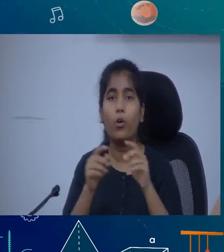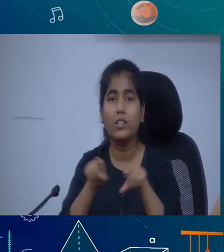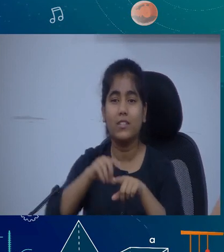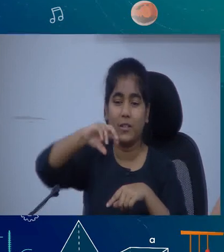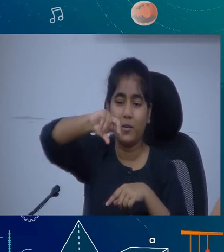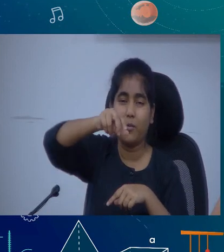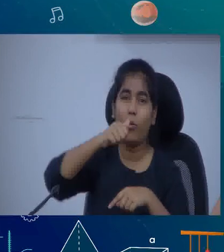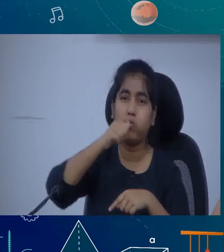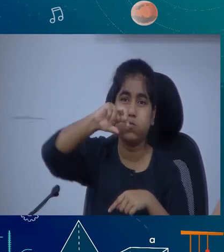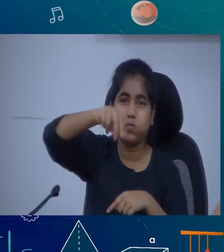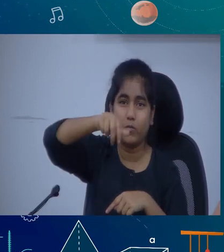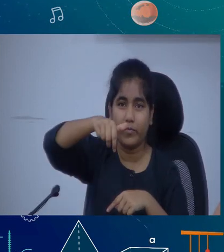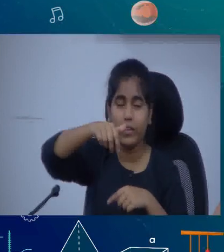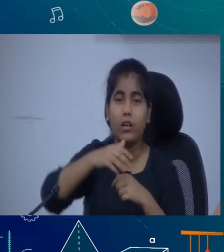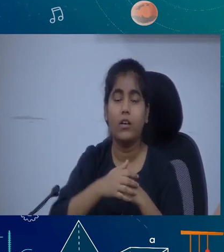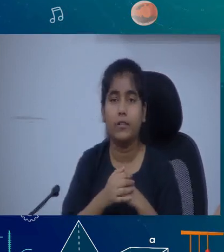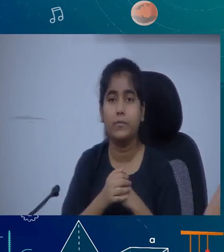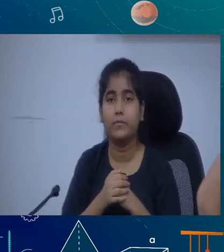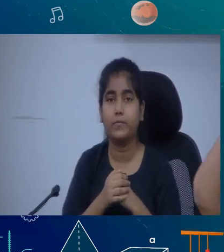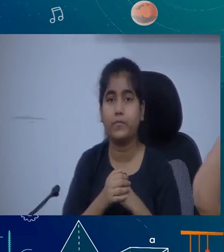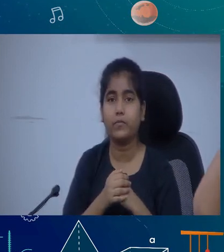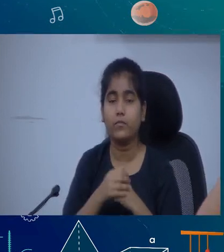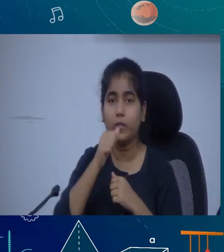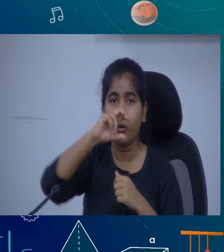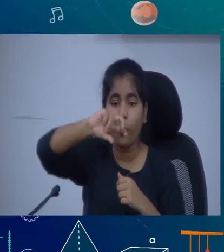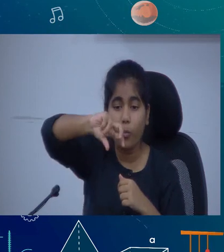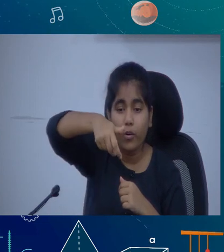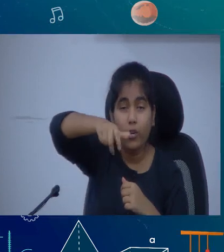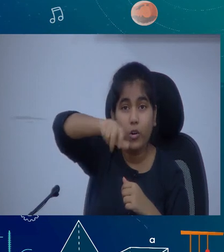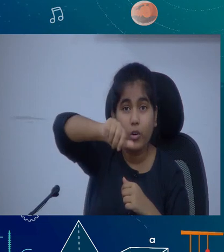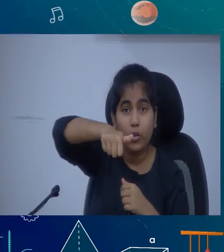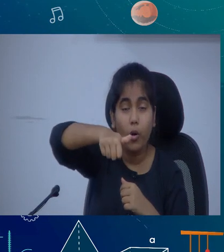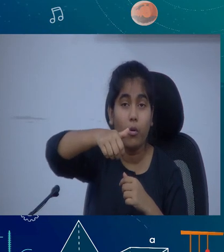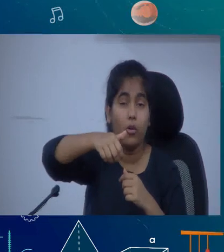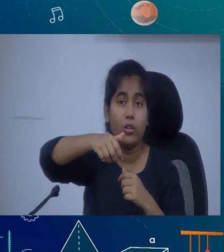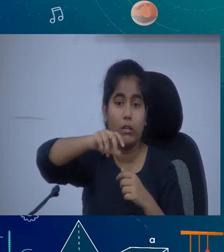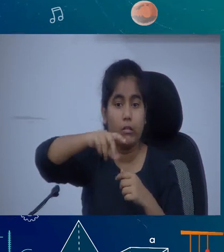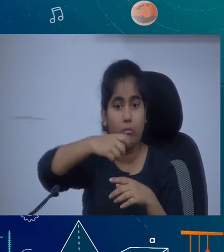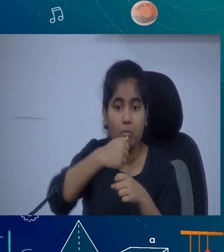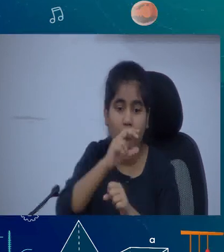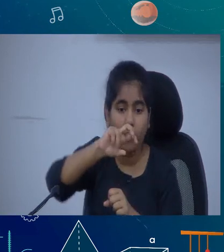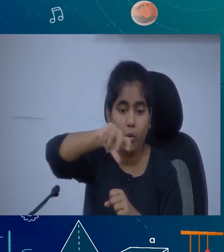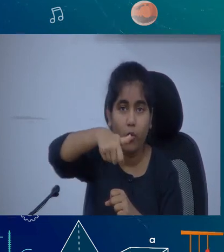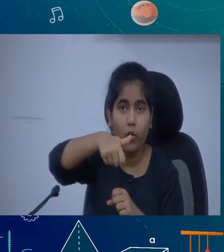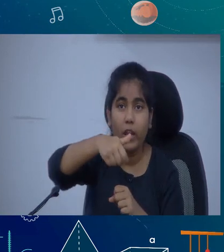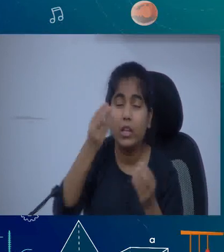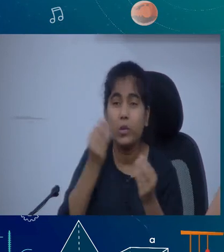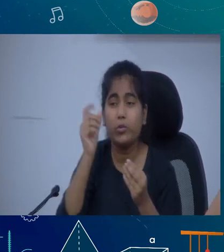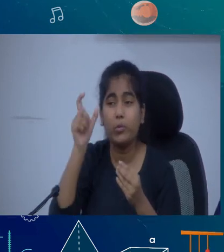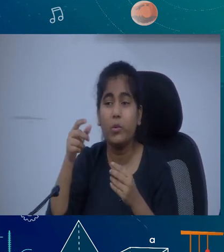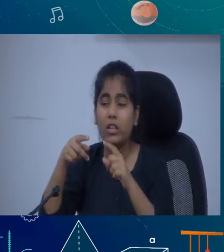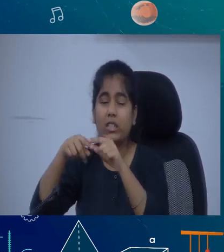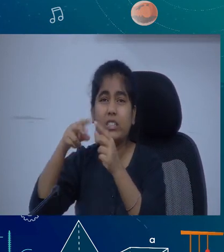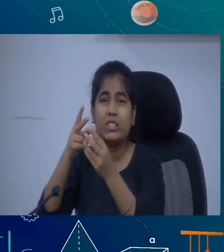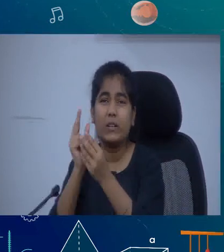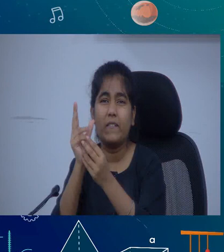लगे हुए हैं दूसरी तरफ नहीं लगाए. या यहाँ मैं एक और चीज़ बताना चाहूँगी, जैसे कि आपके नलका है, आप जो टैप वाटर टैप है,